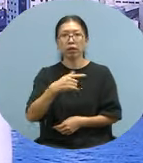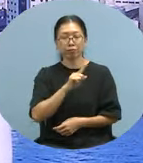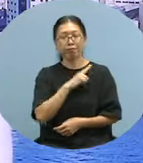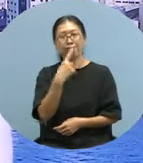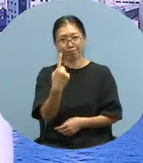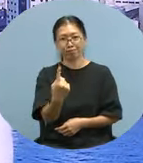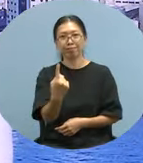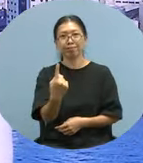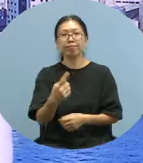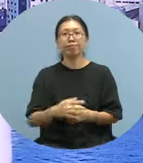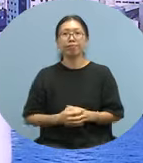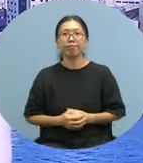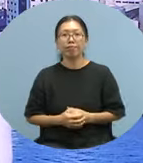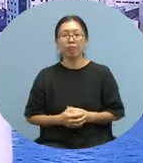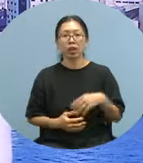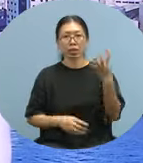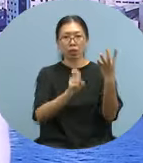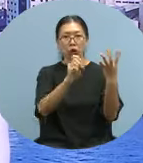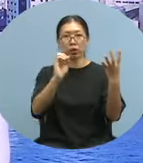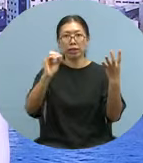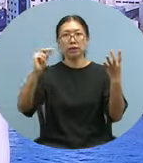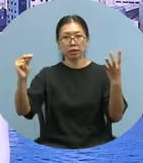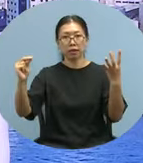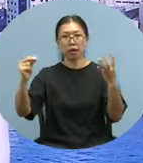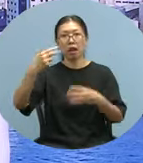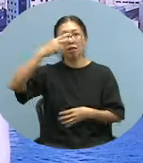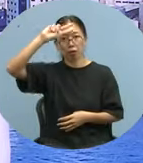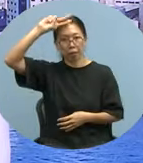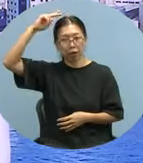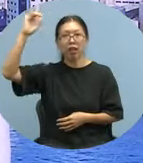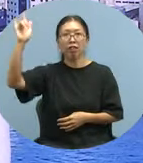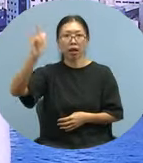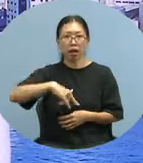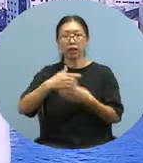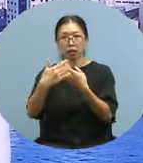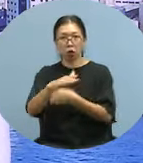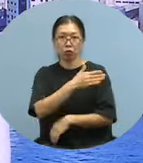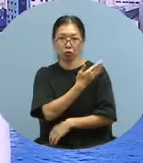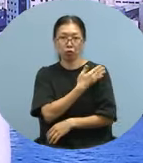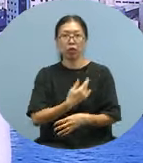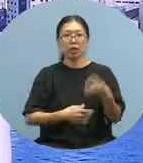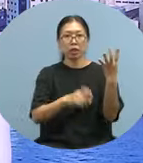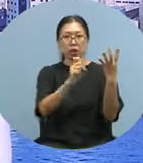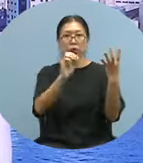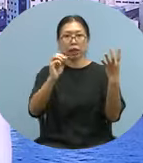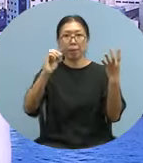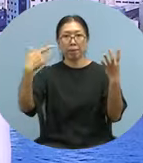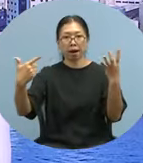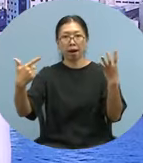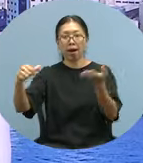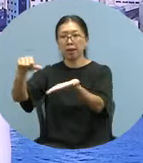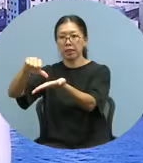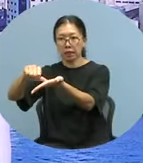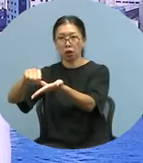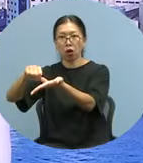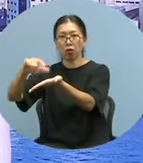就係另外一個自己翻嚟噶啦。4907就是菲律賓回來的外佣，4908是